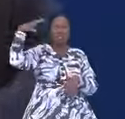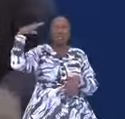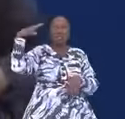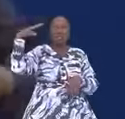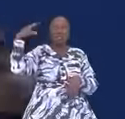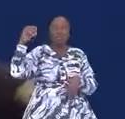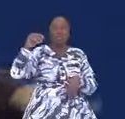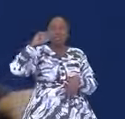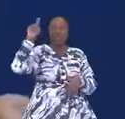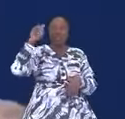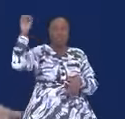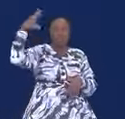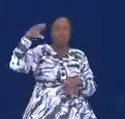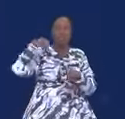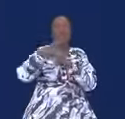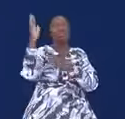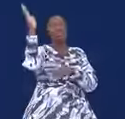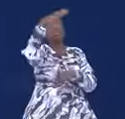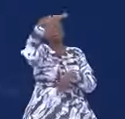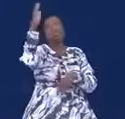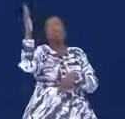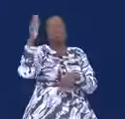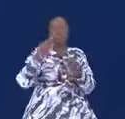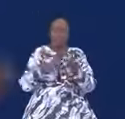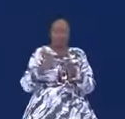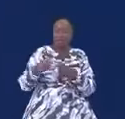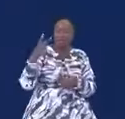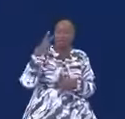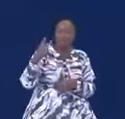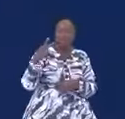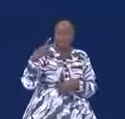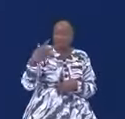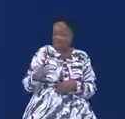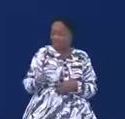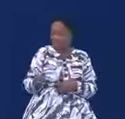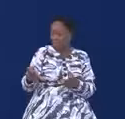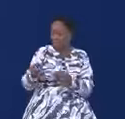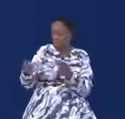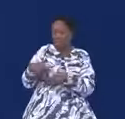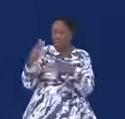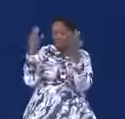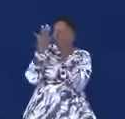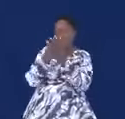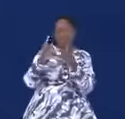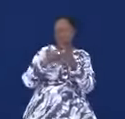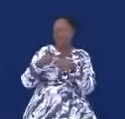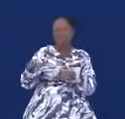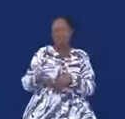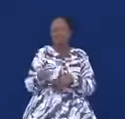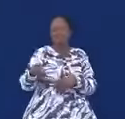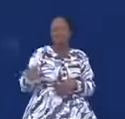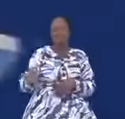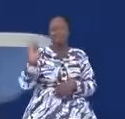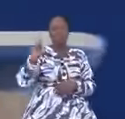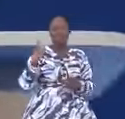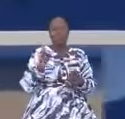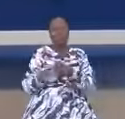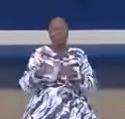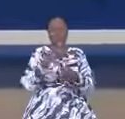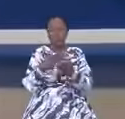regardons la force dans les ténèbres heures ils ont choisi de faire quelque chose de mauvais